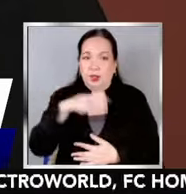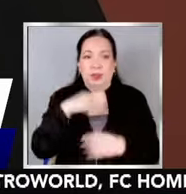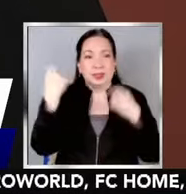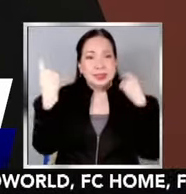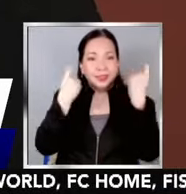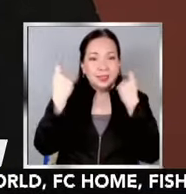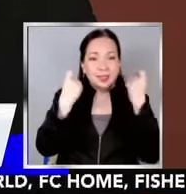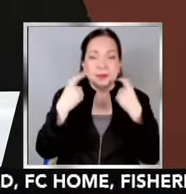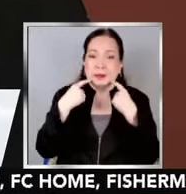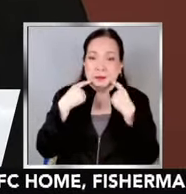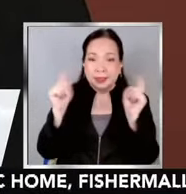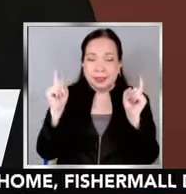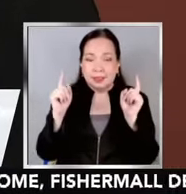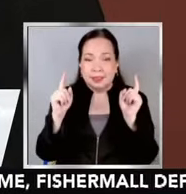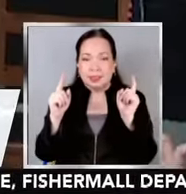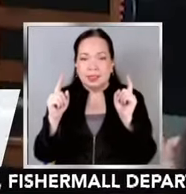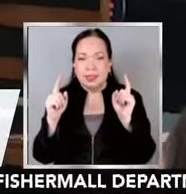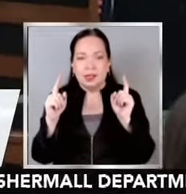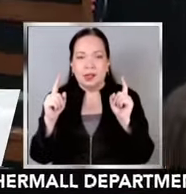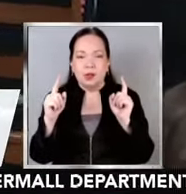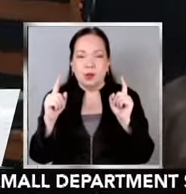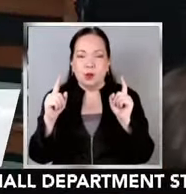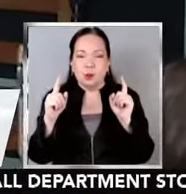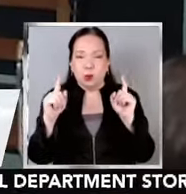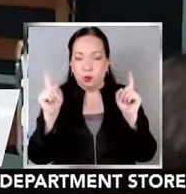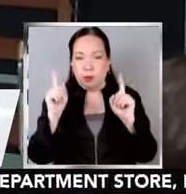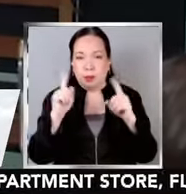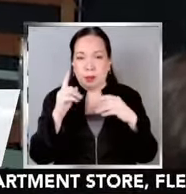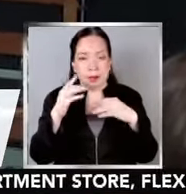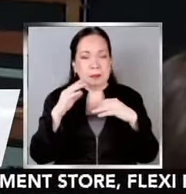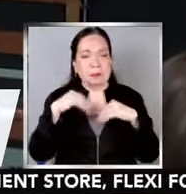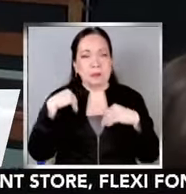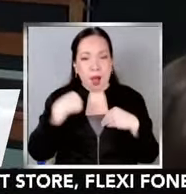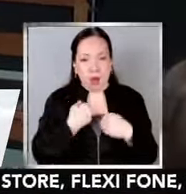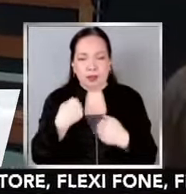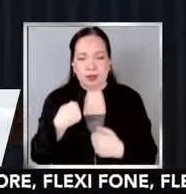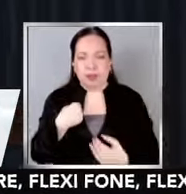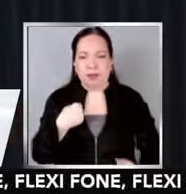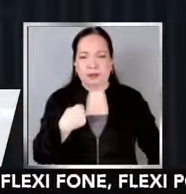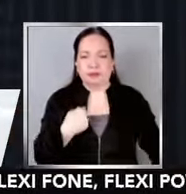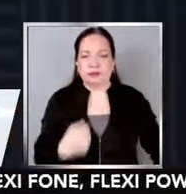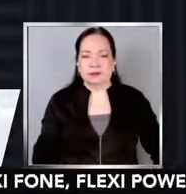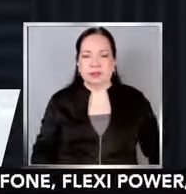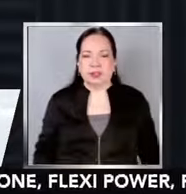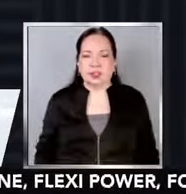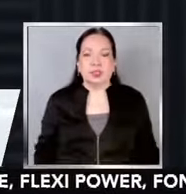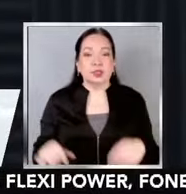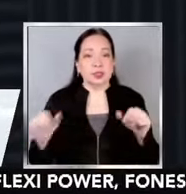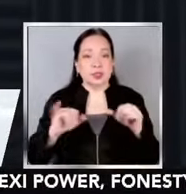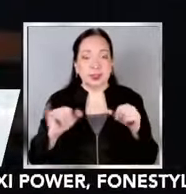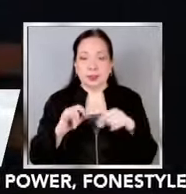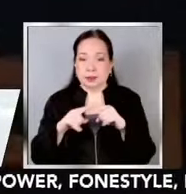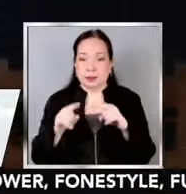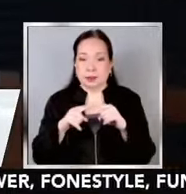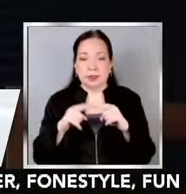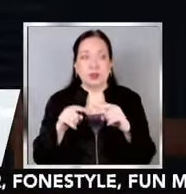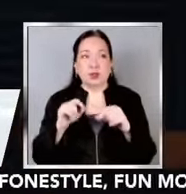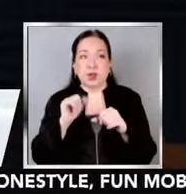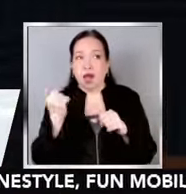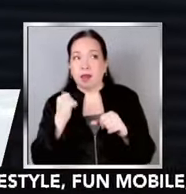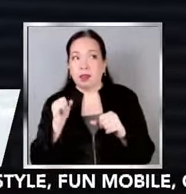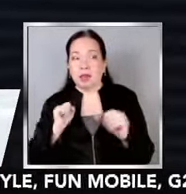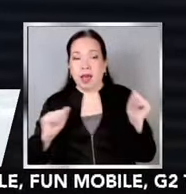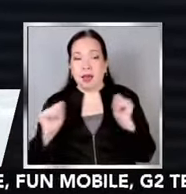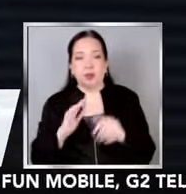at yung pagod na binigay namin dito. Dumating din para makisaya ang kanilang co-stars tulad ni Ramon Christopher, Alma